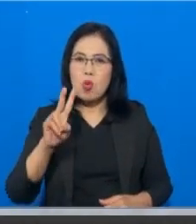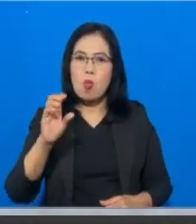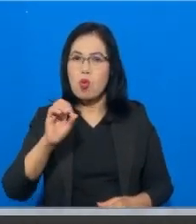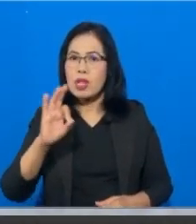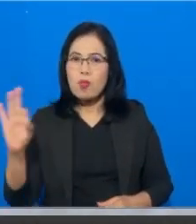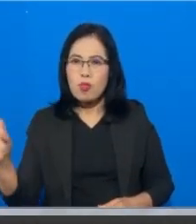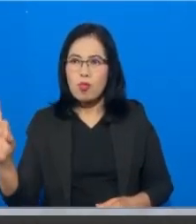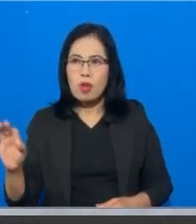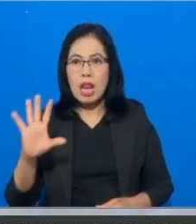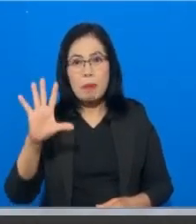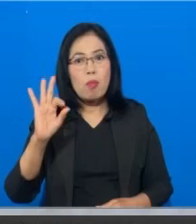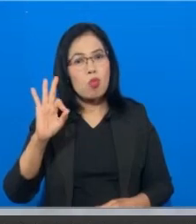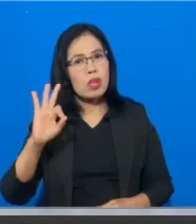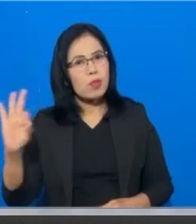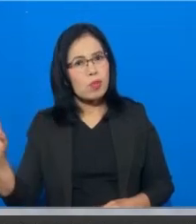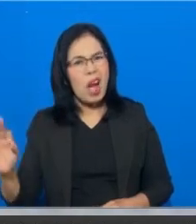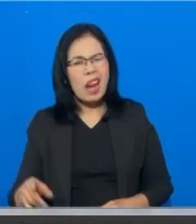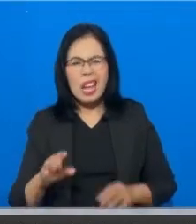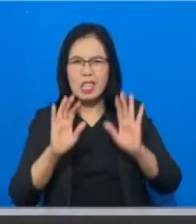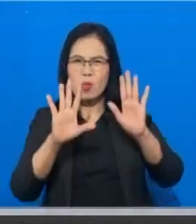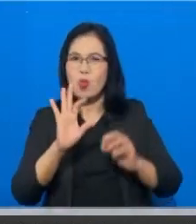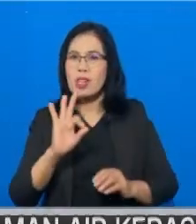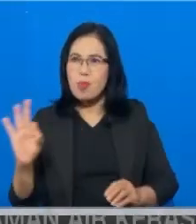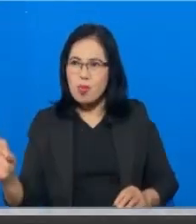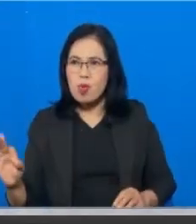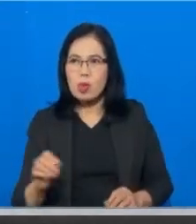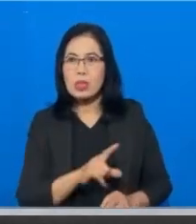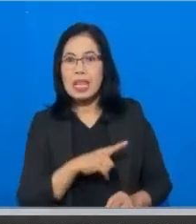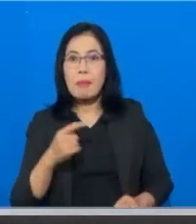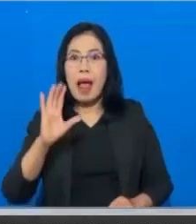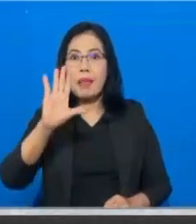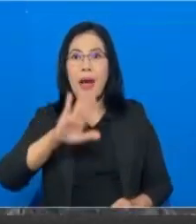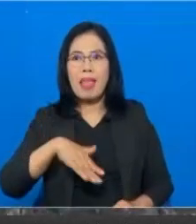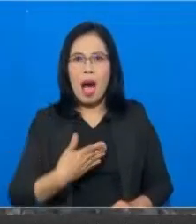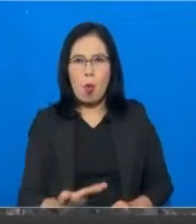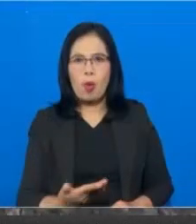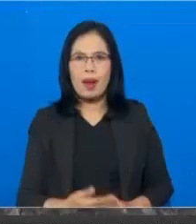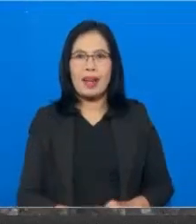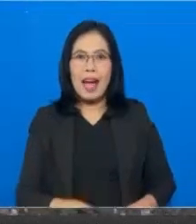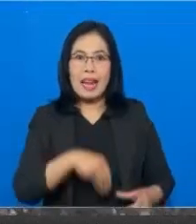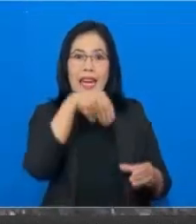ada Rp50.000, ada Rp10.000. Itu selama 5 tahun.